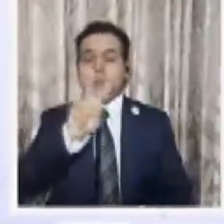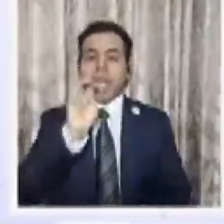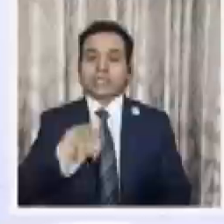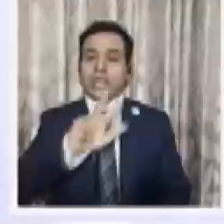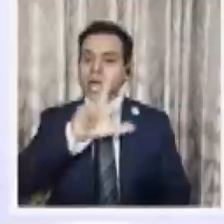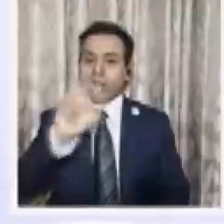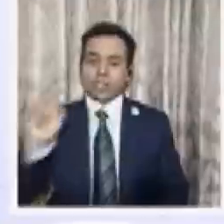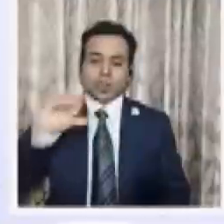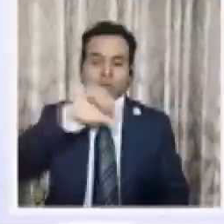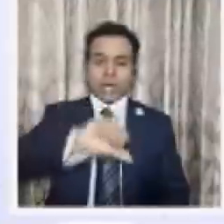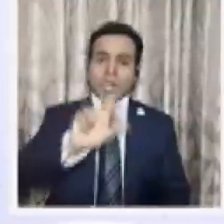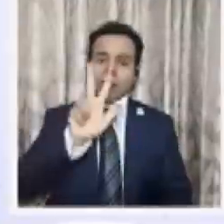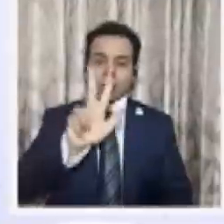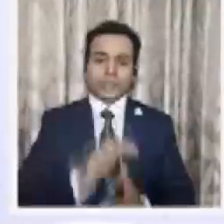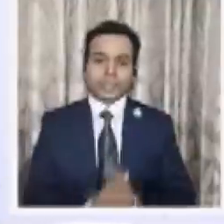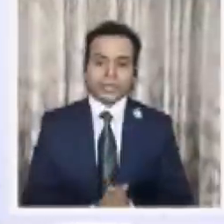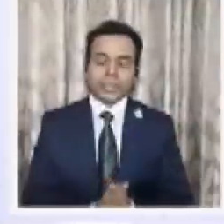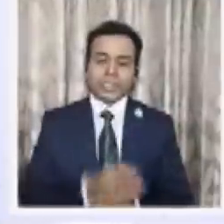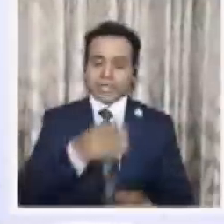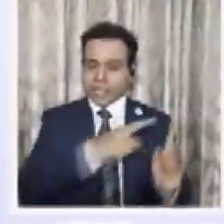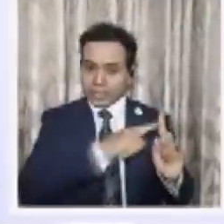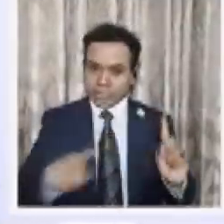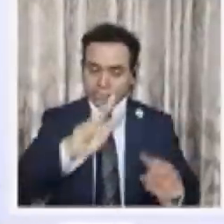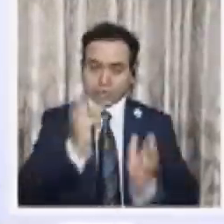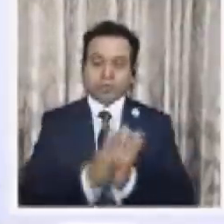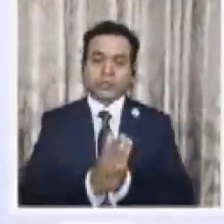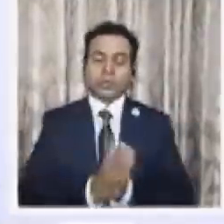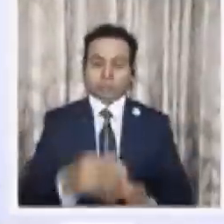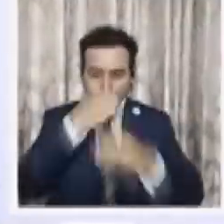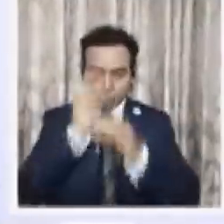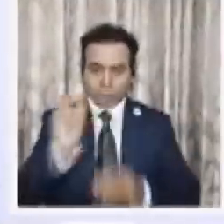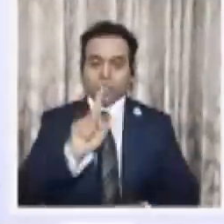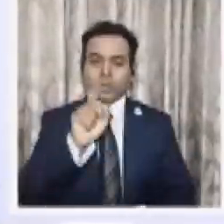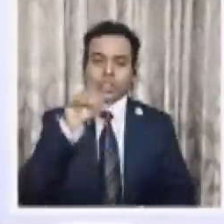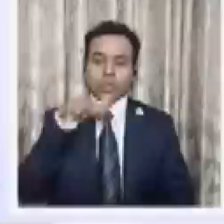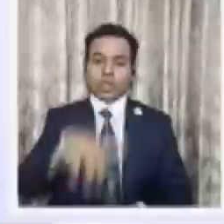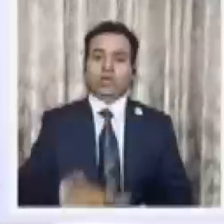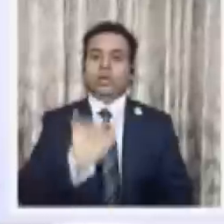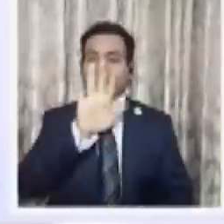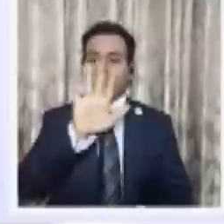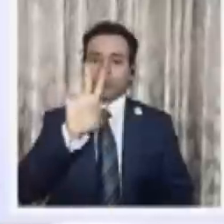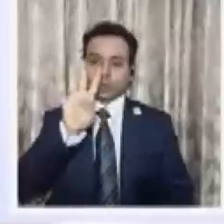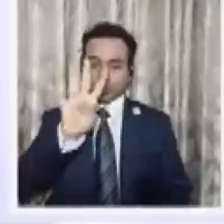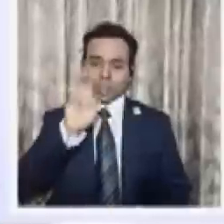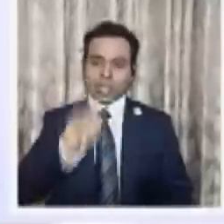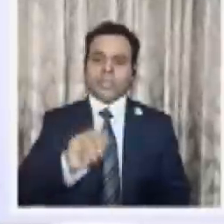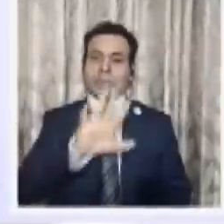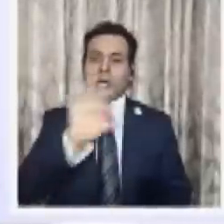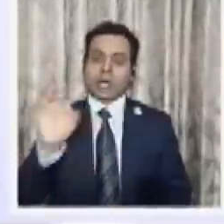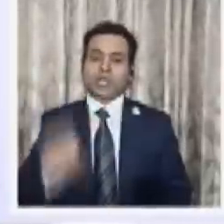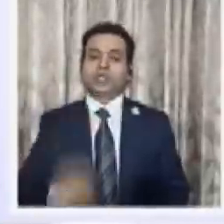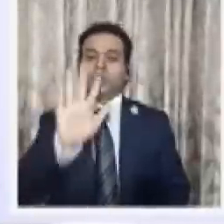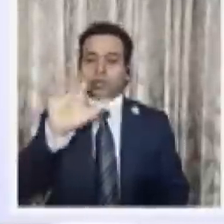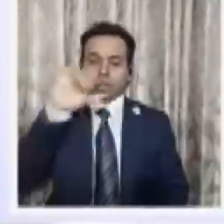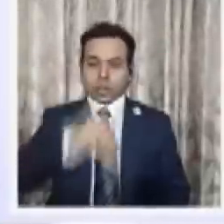এবং পরীক্ষা হয়েছে পূর্বের নমুনা সহ 24 ঘন্টায় 12,898টি নমুনা। এ পর্যন্ত